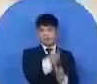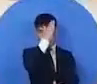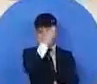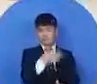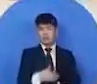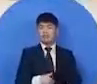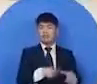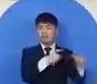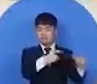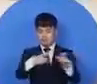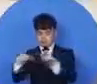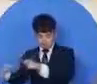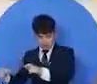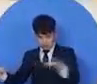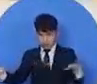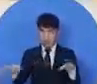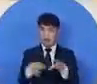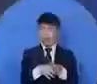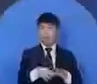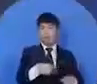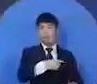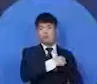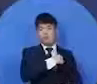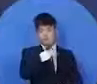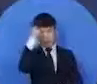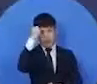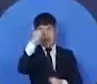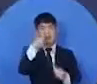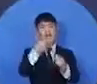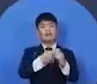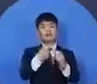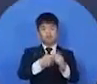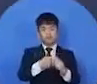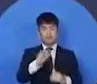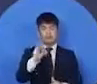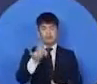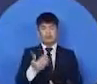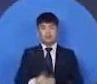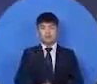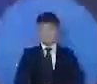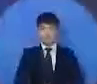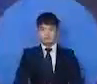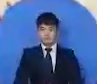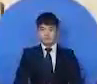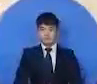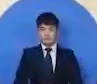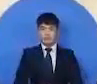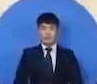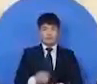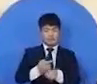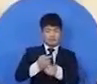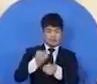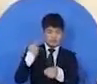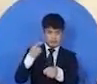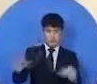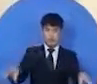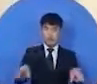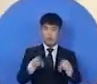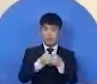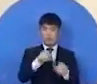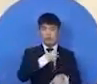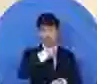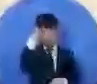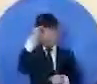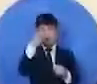부문 대상을 수상하는 영예를 안았습니다 이번 수상은 지난해 한국 지방자치 경영대상 종합대상 해요